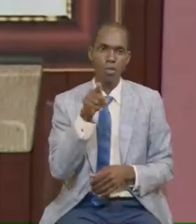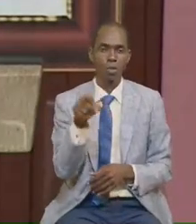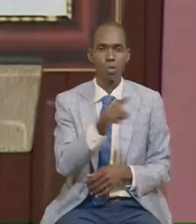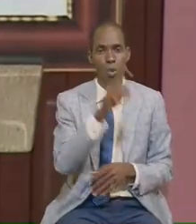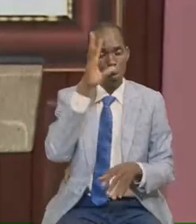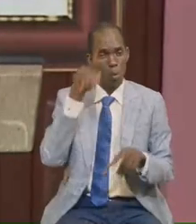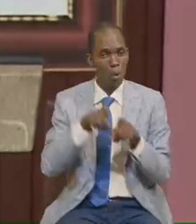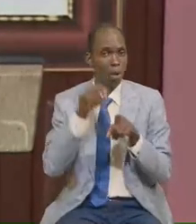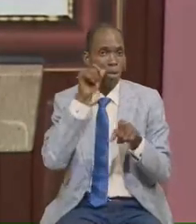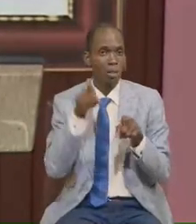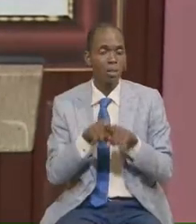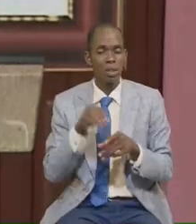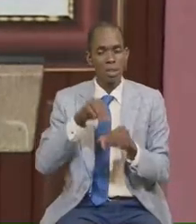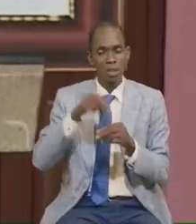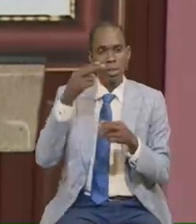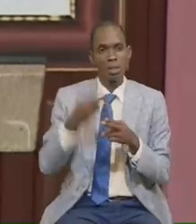Jésus-Christ